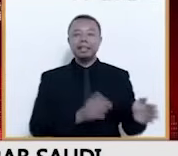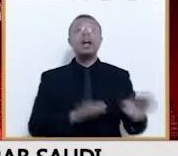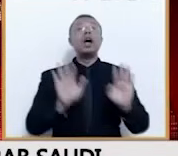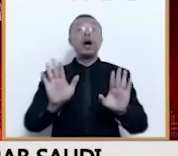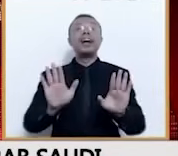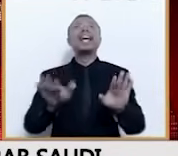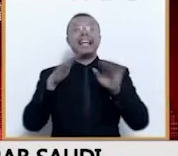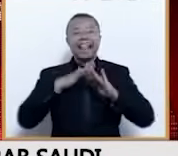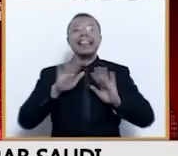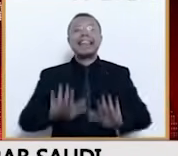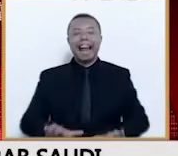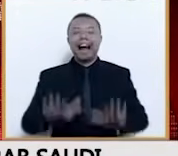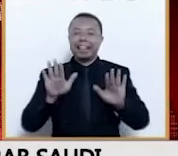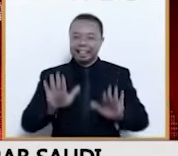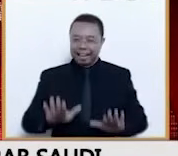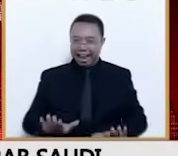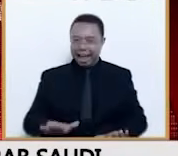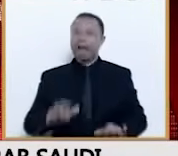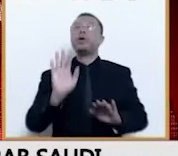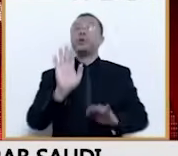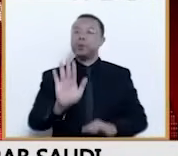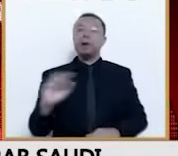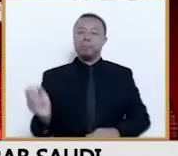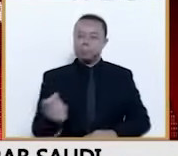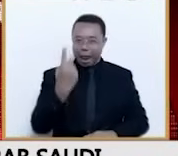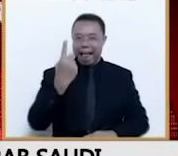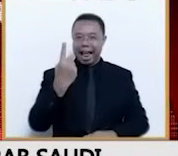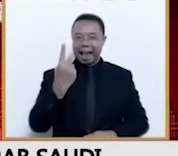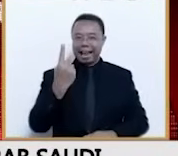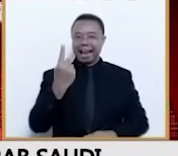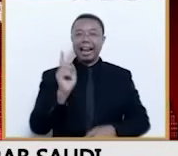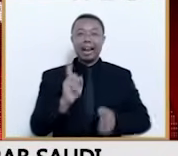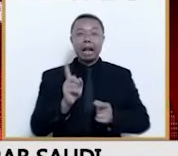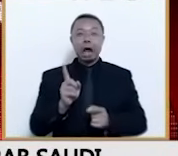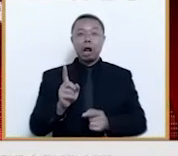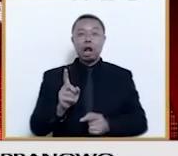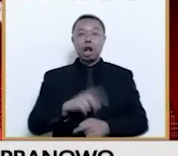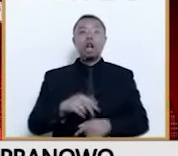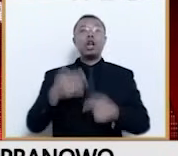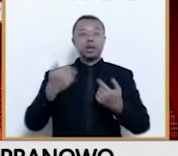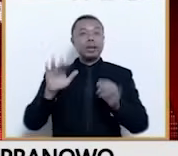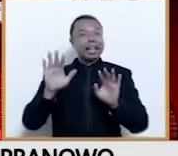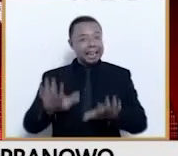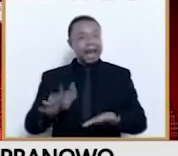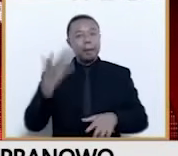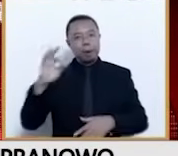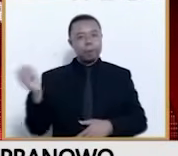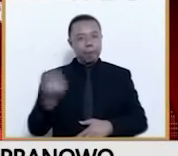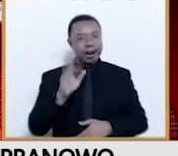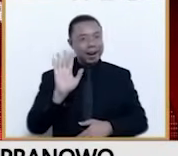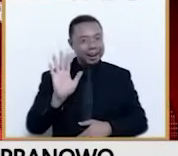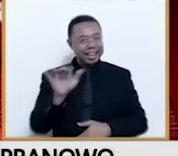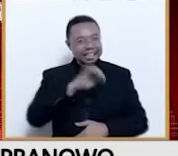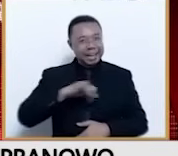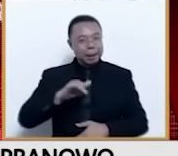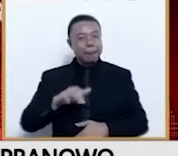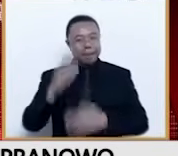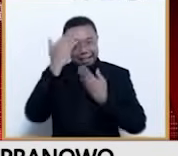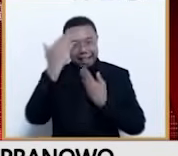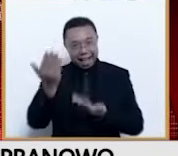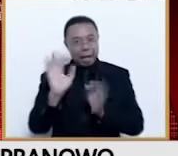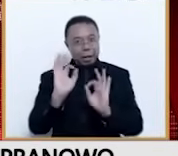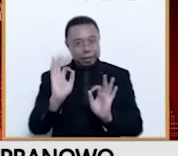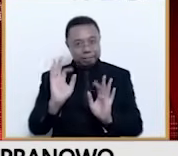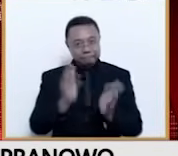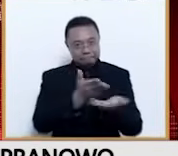Baik, mohon tenang. Kita akan memulai jika kemudian para pendukung sudah tenang. Baik, mohon kita sama-sama menaati peraturan